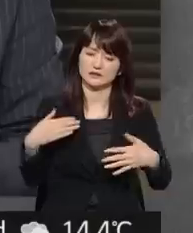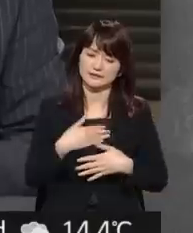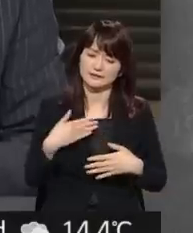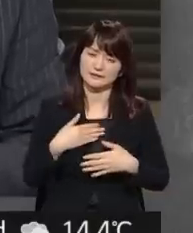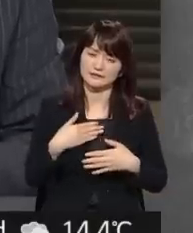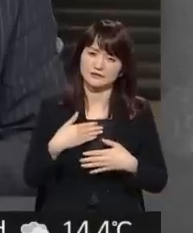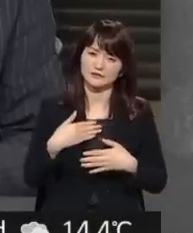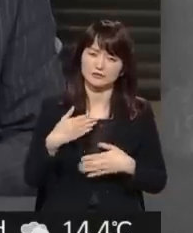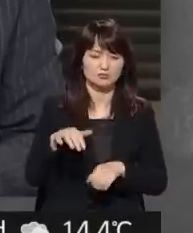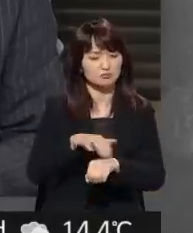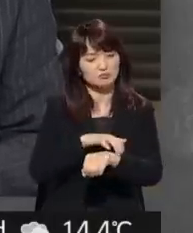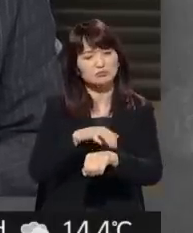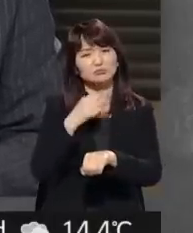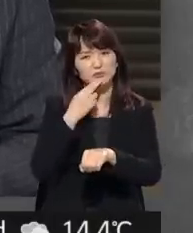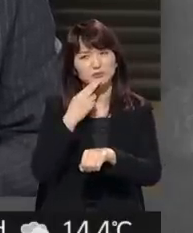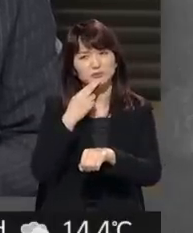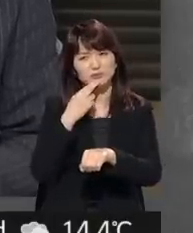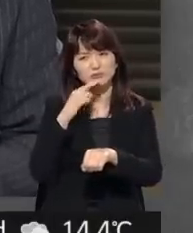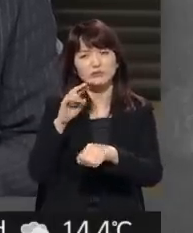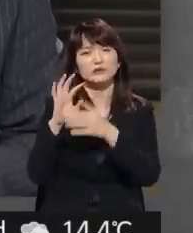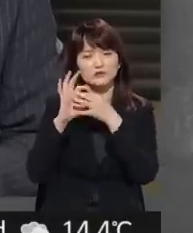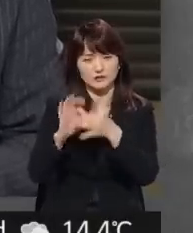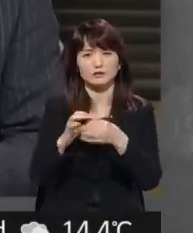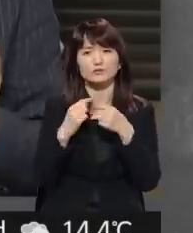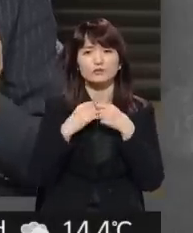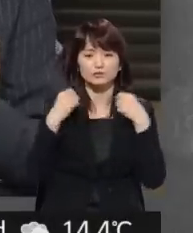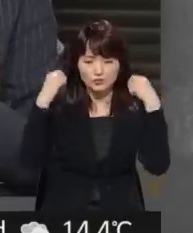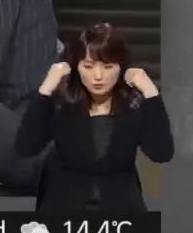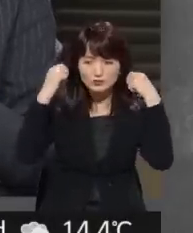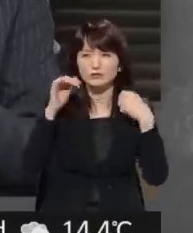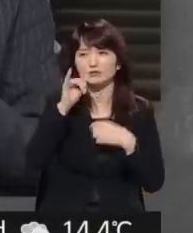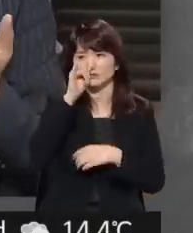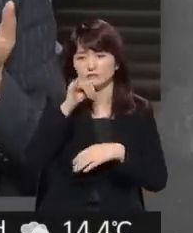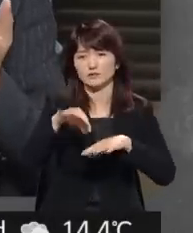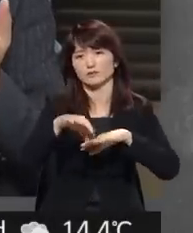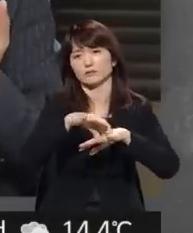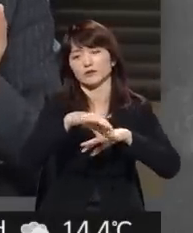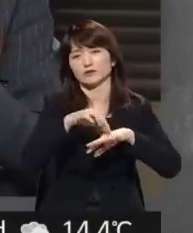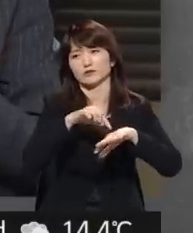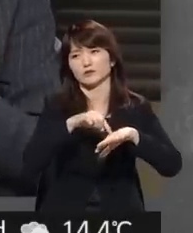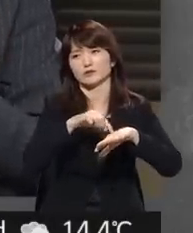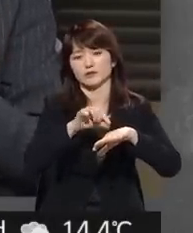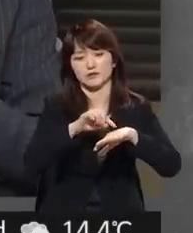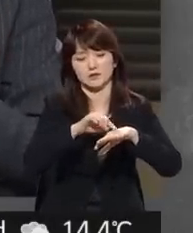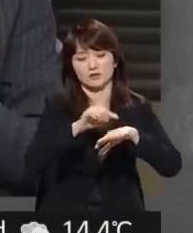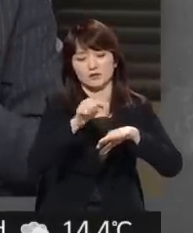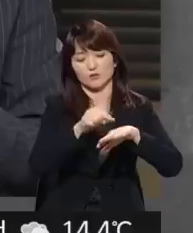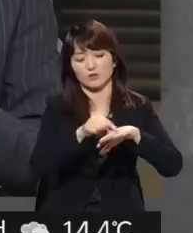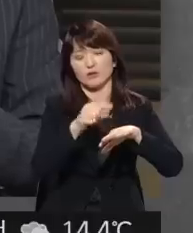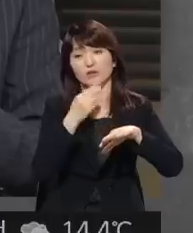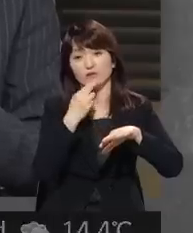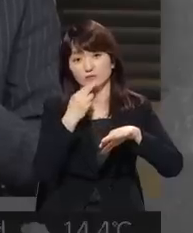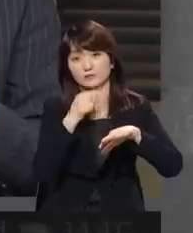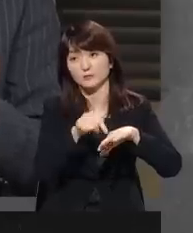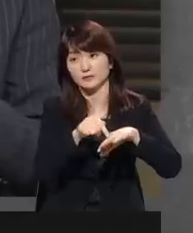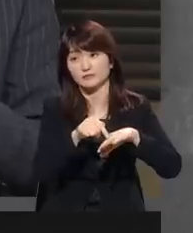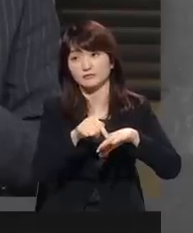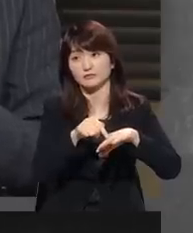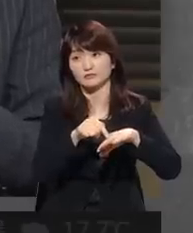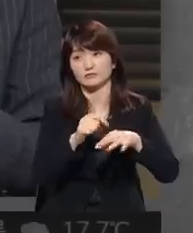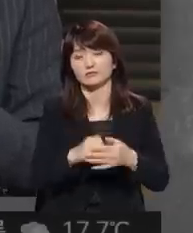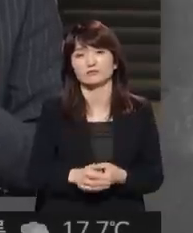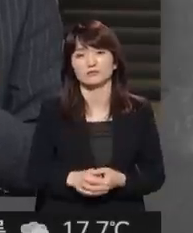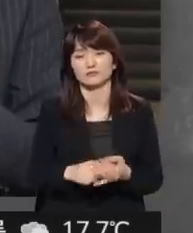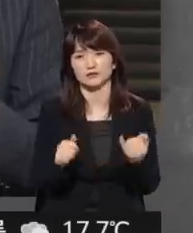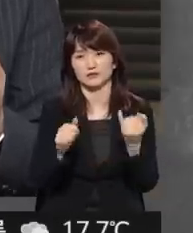걸리적거리지 않으면 계속 24시간 착용하고 계신 분들도 꽤 있더라고요 반지도 뭐 이렇게 튀어나오는게 없는 그런 반지들 같은 경우에는 특히